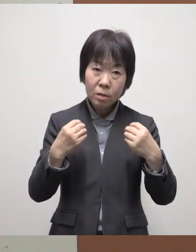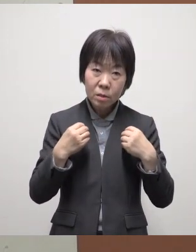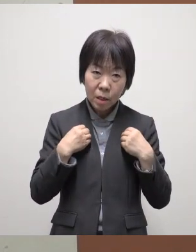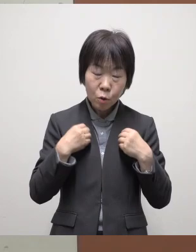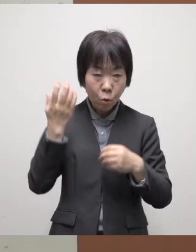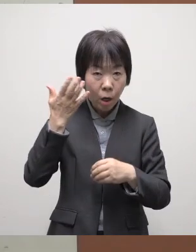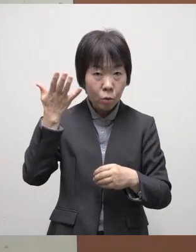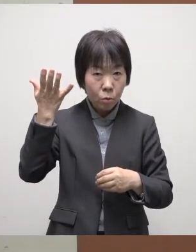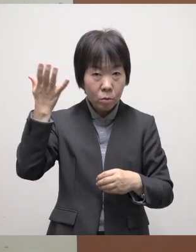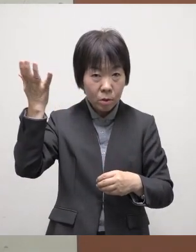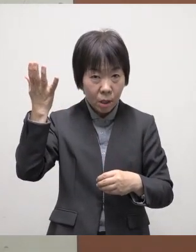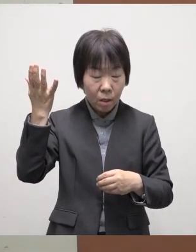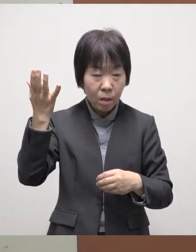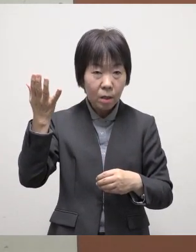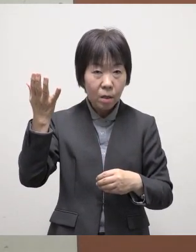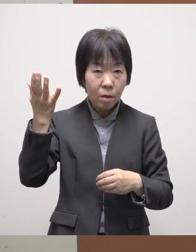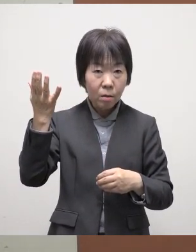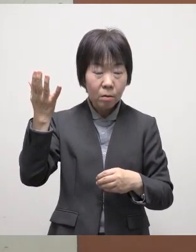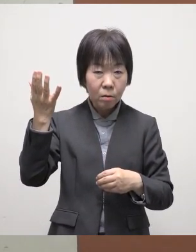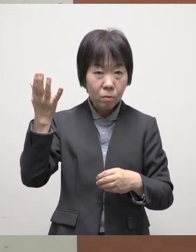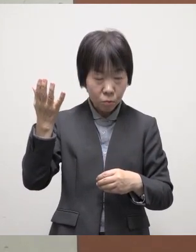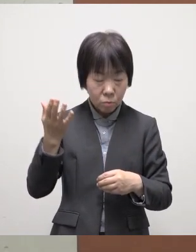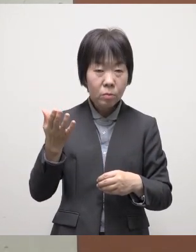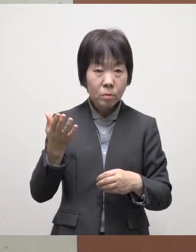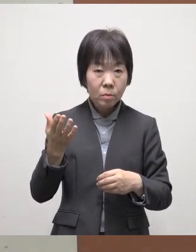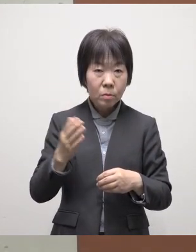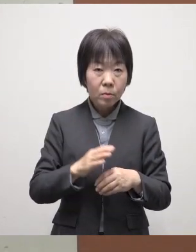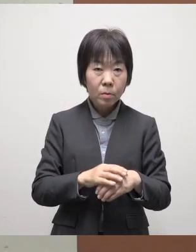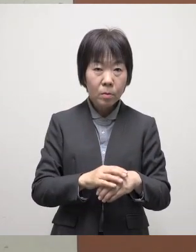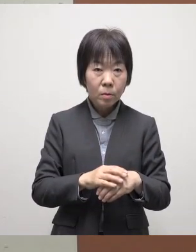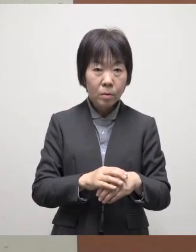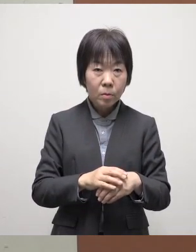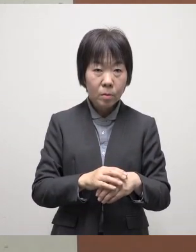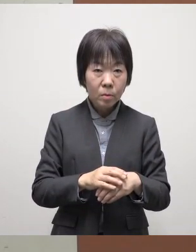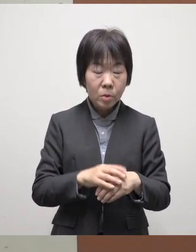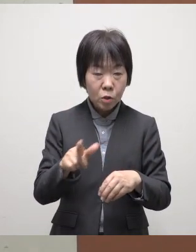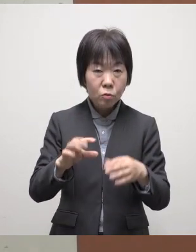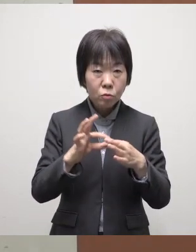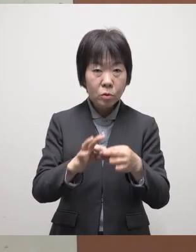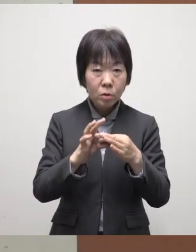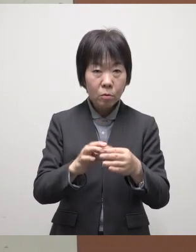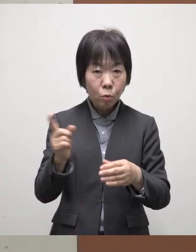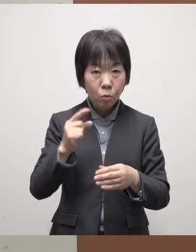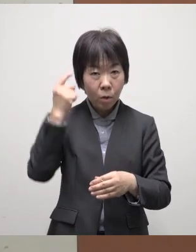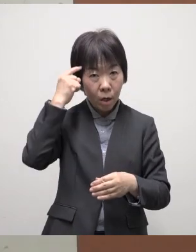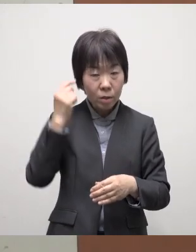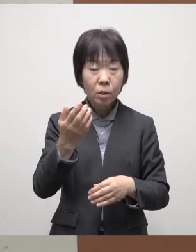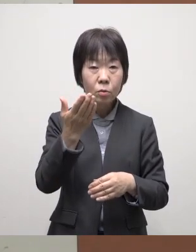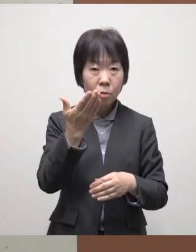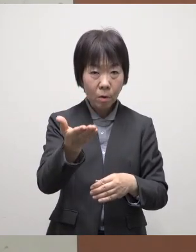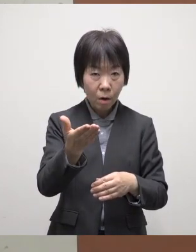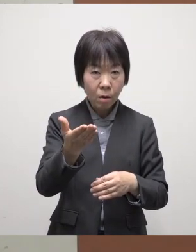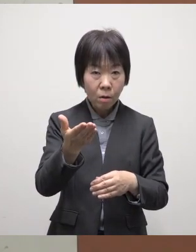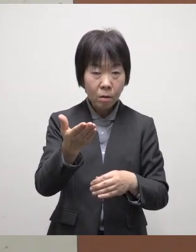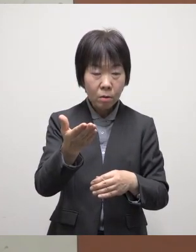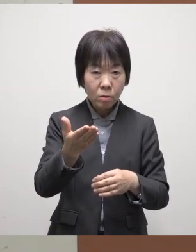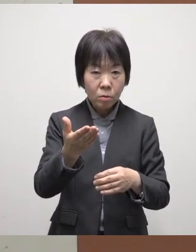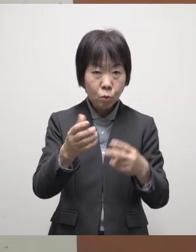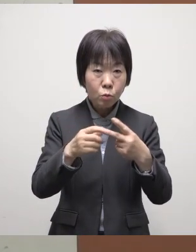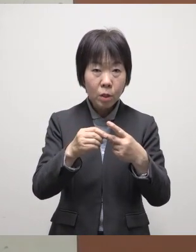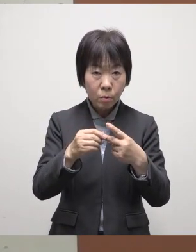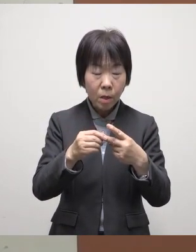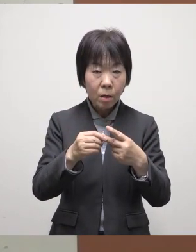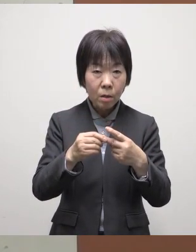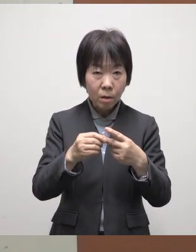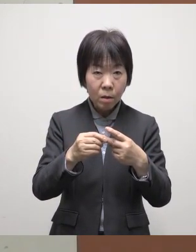関連性現地に可能性としか言えないと思うんですけどついてはどのように捉えられるもう一点ちょっと